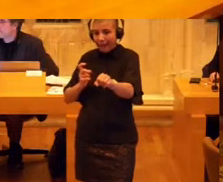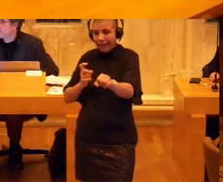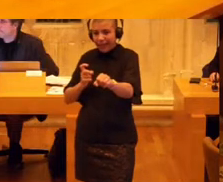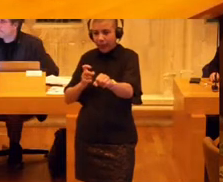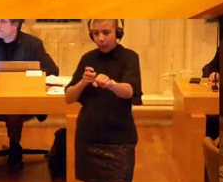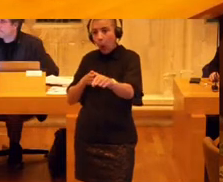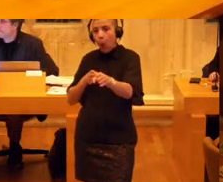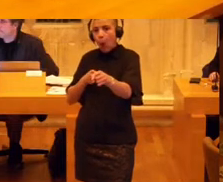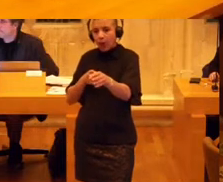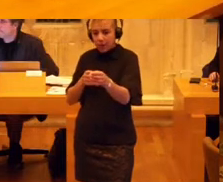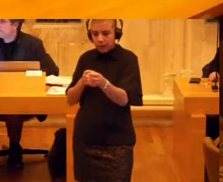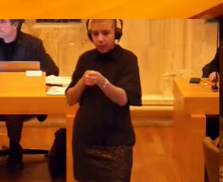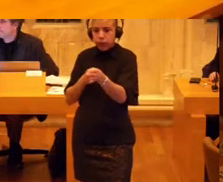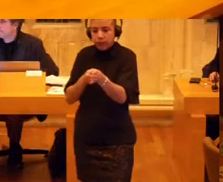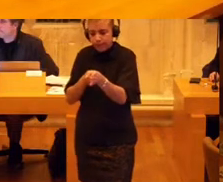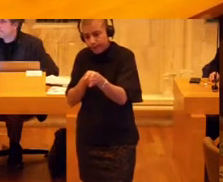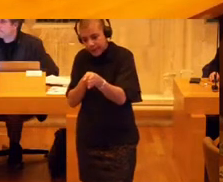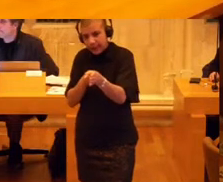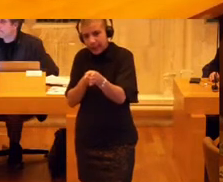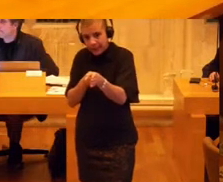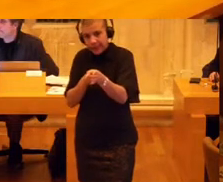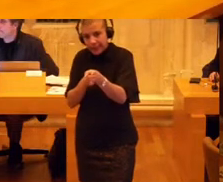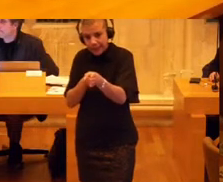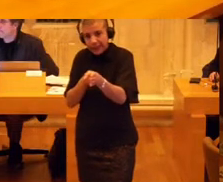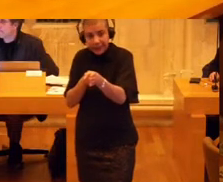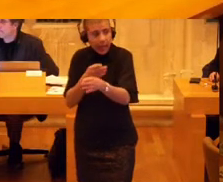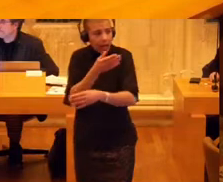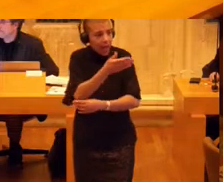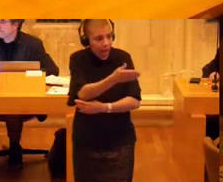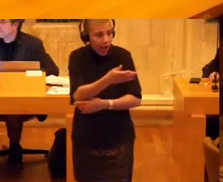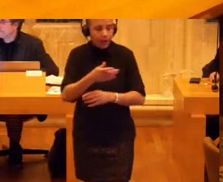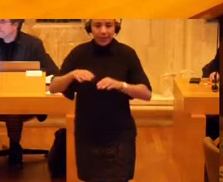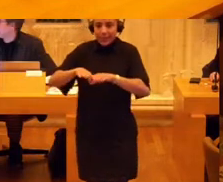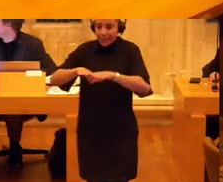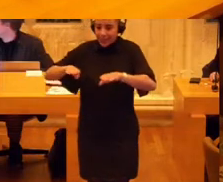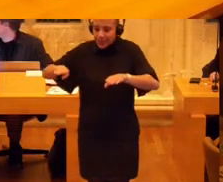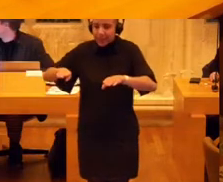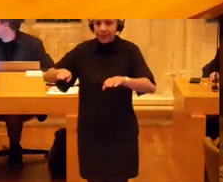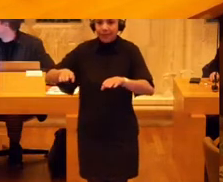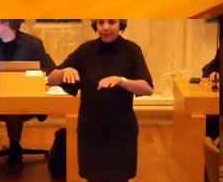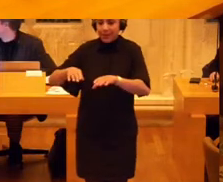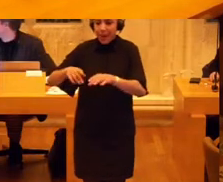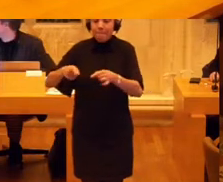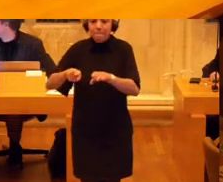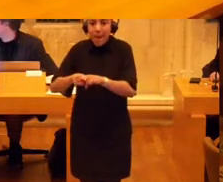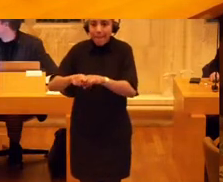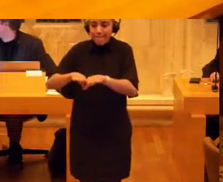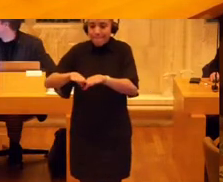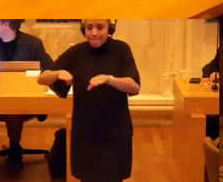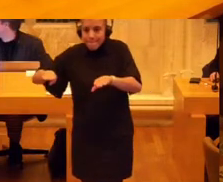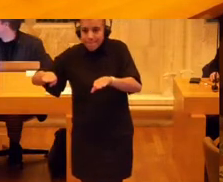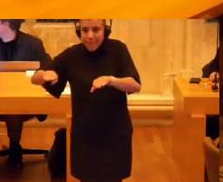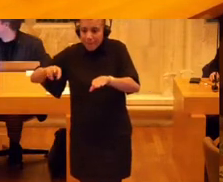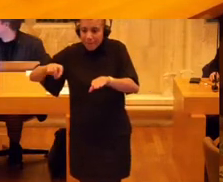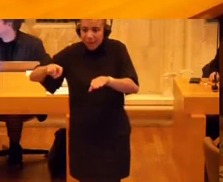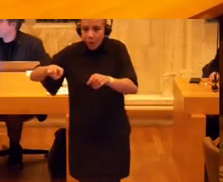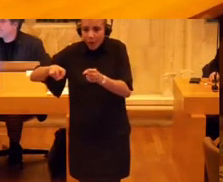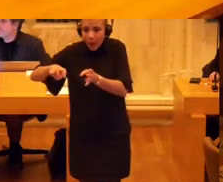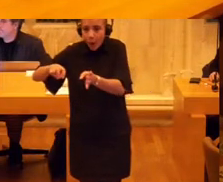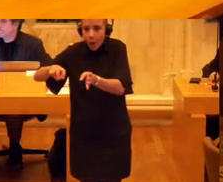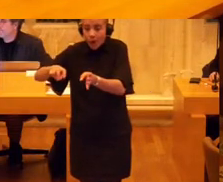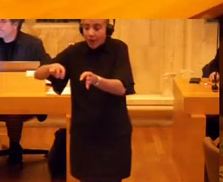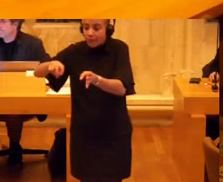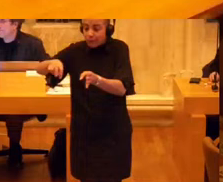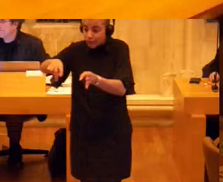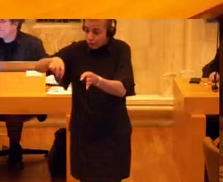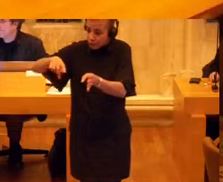piste cyclable en bout permet, effectivement, s'il n'y a pas de piéton, de doubler le cycliste et de continuer la montée. Voilà, c'était juste